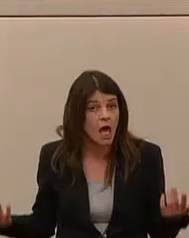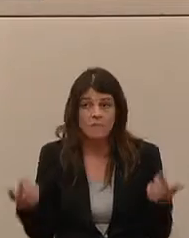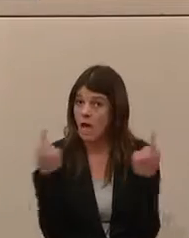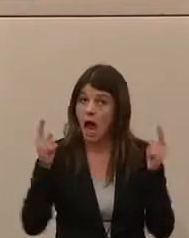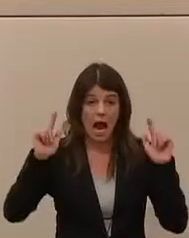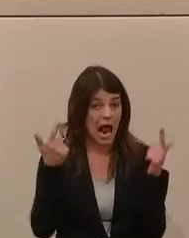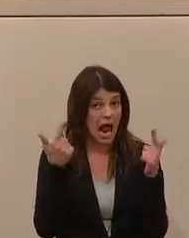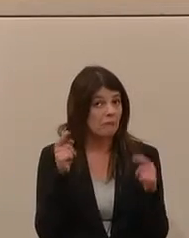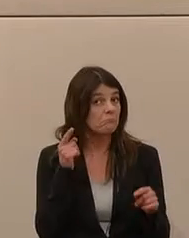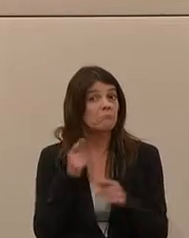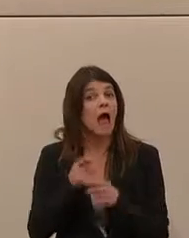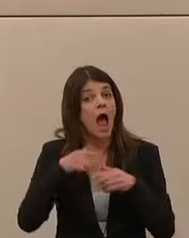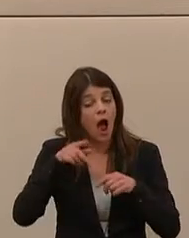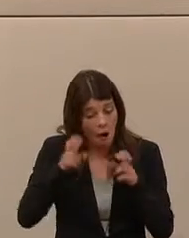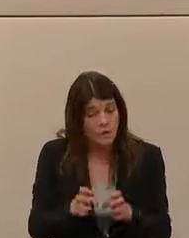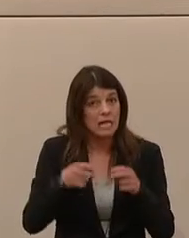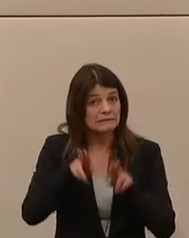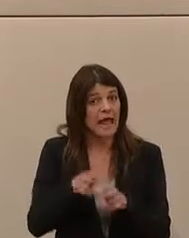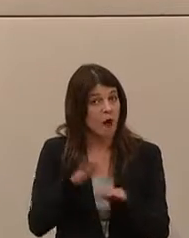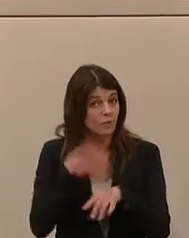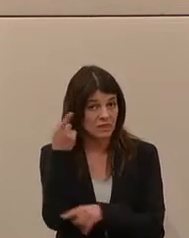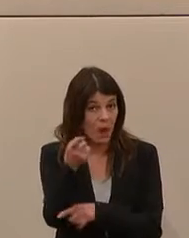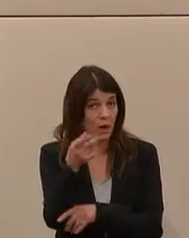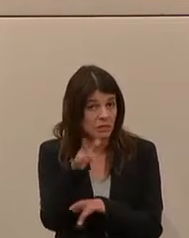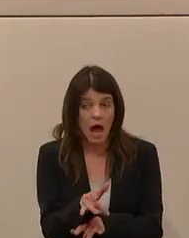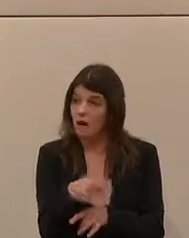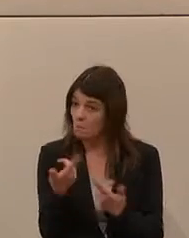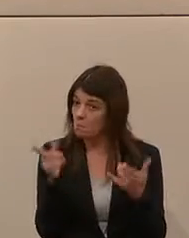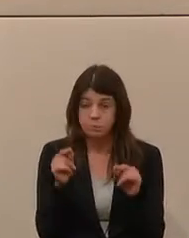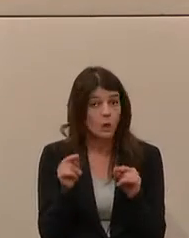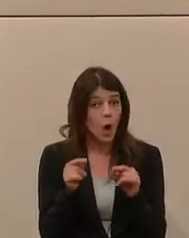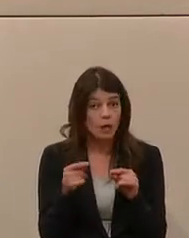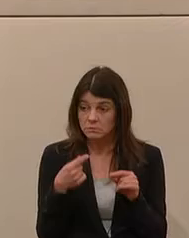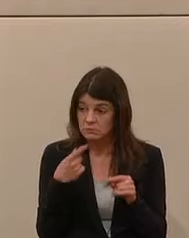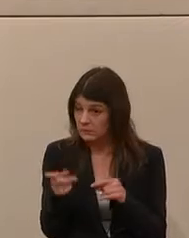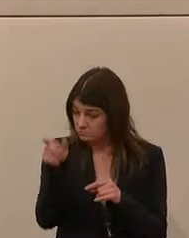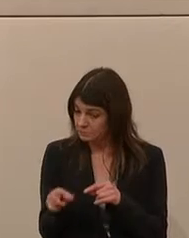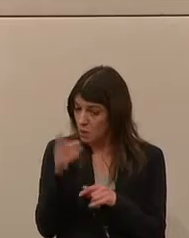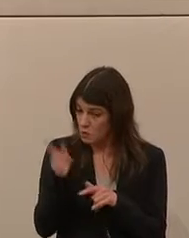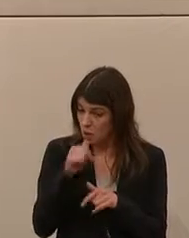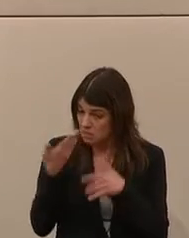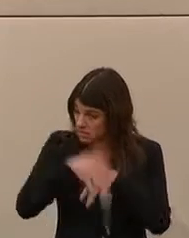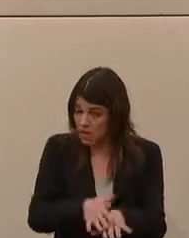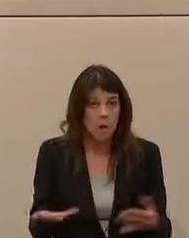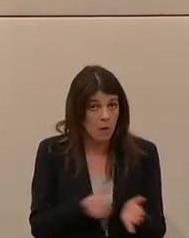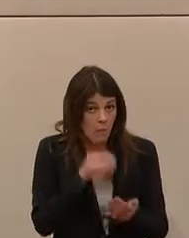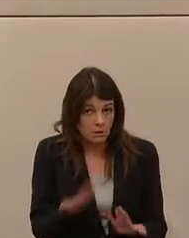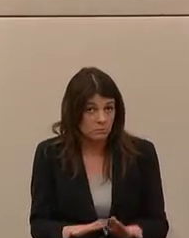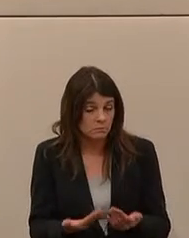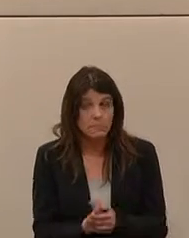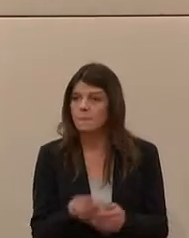kein dauerhaftes Aufenthaltsrecht hier hat, der ist auch kein Subjekt der Integration, auch wenn das